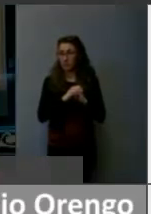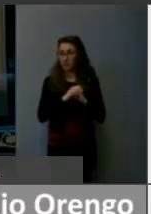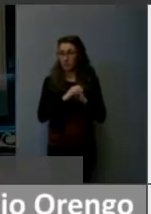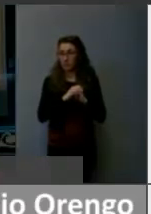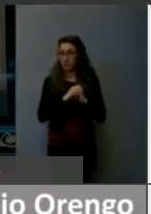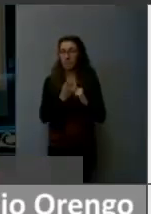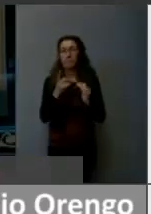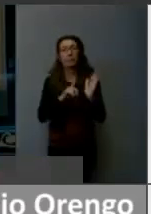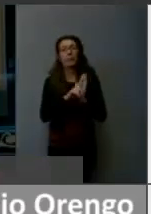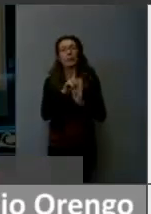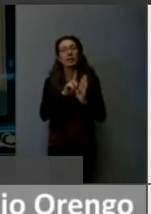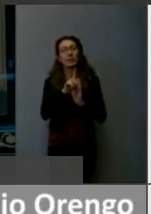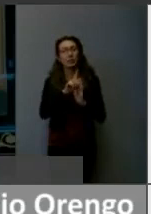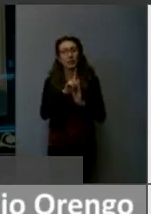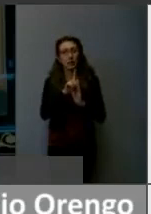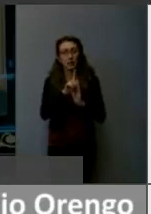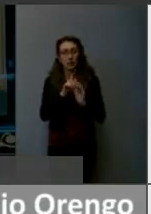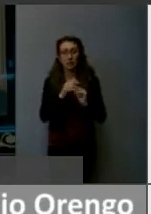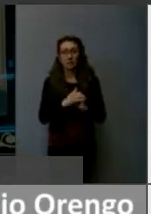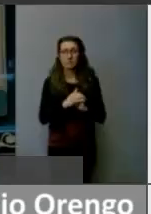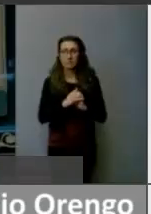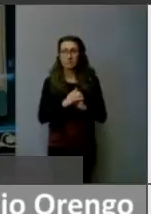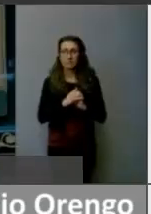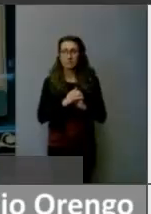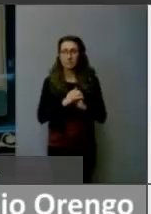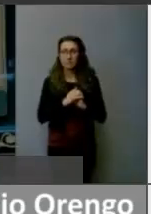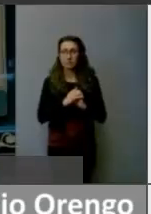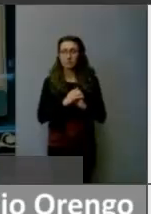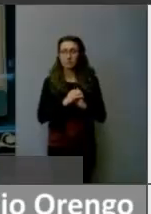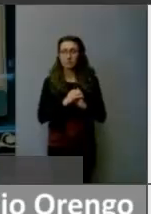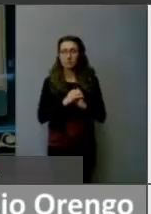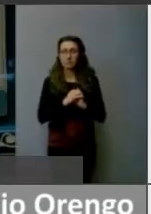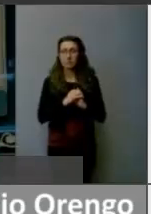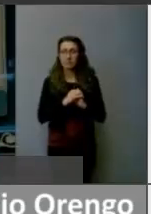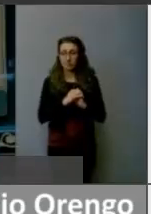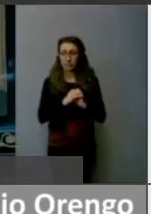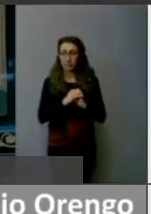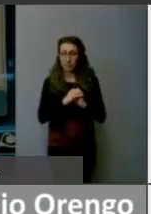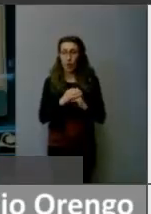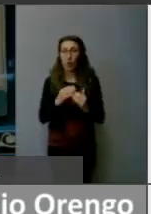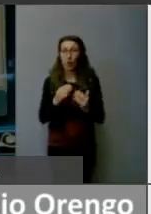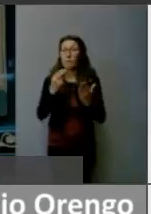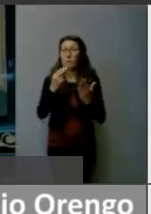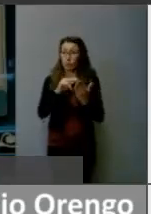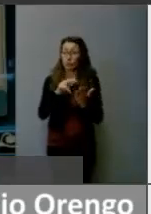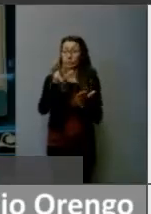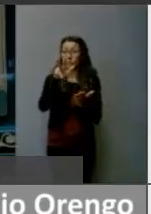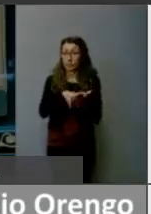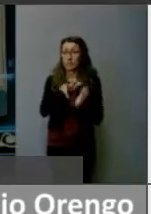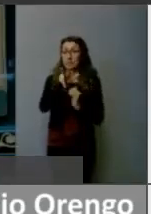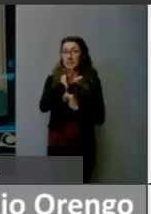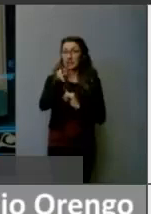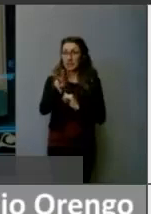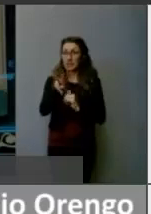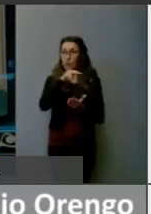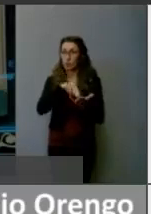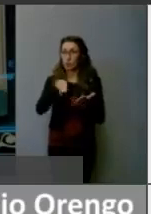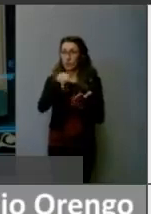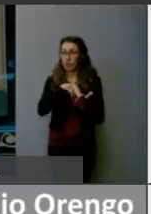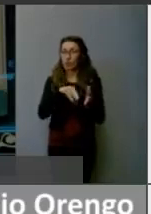Vediamo i risultati della votazione. La mozione è approvata con 32 voti